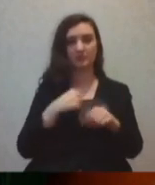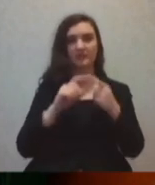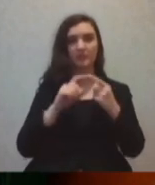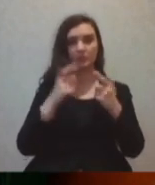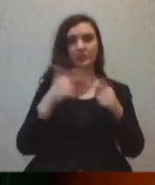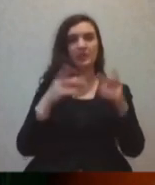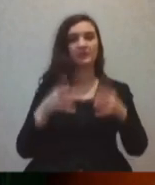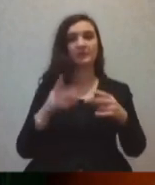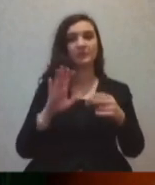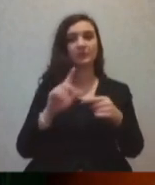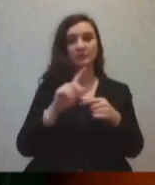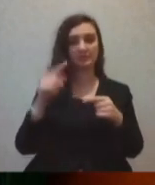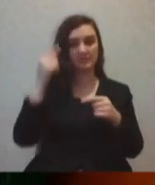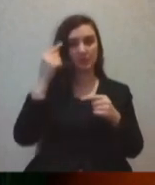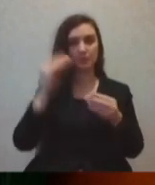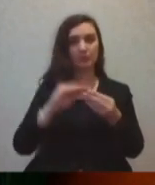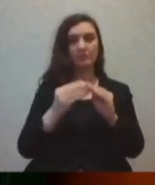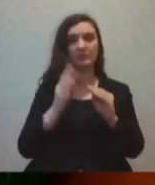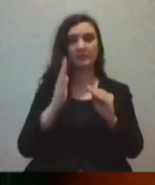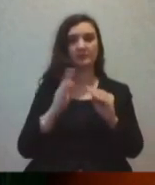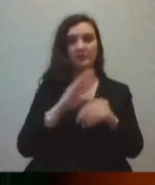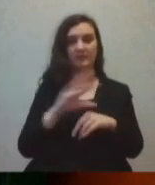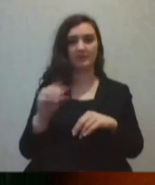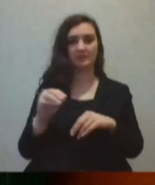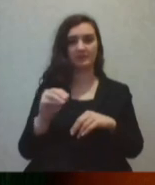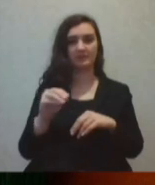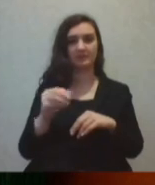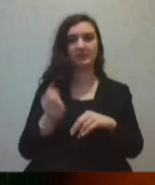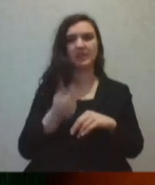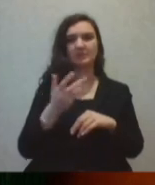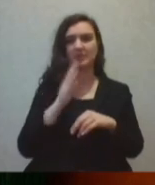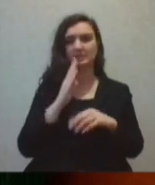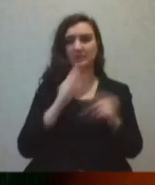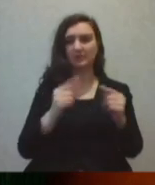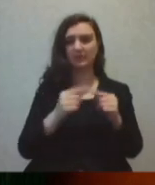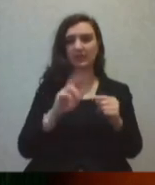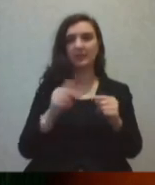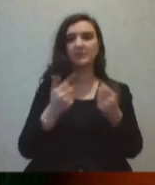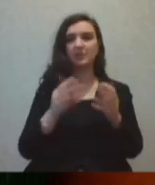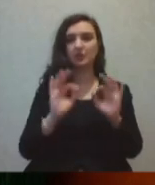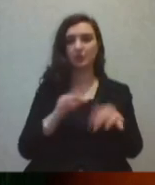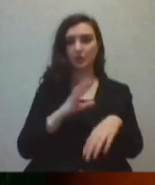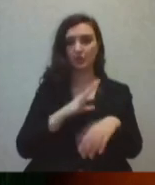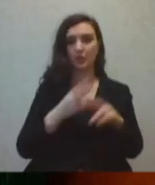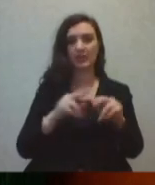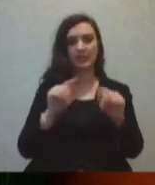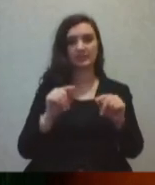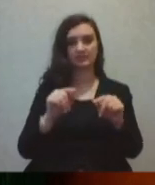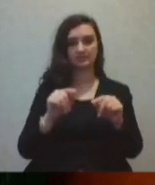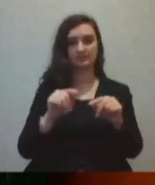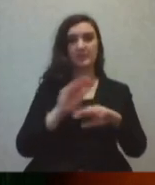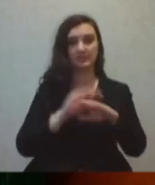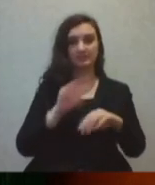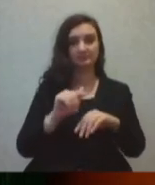არ დაგვემართოს, მაგრამ ფსიქიკური პრობლემები გვექნება ყველას. რამდენად მართალი იყო და რამდენად სწორი იყო ეს